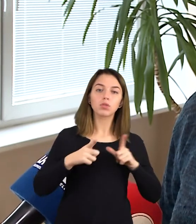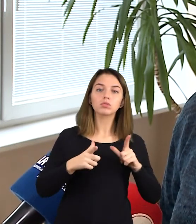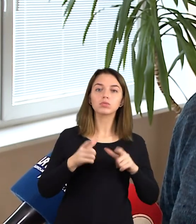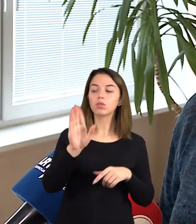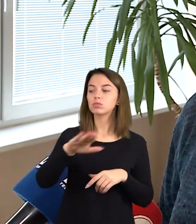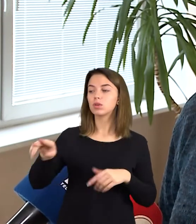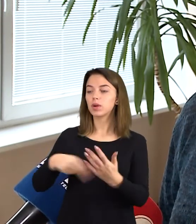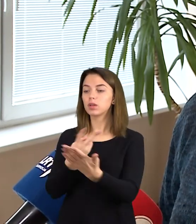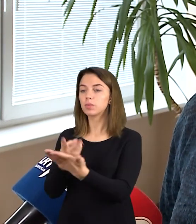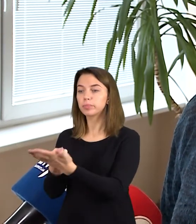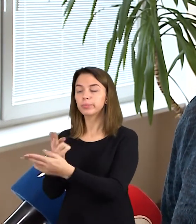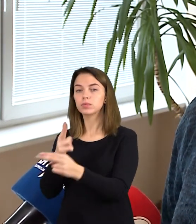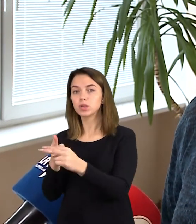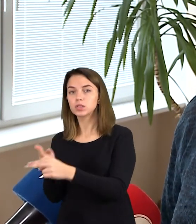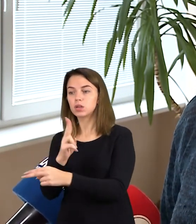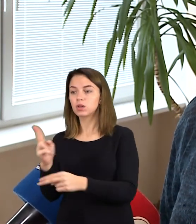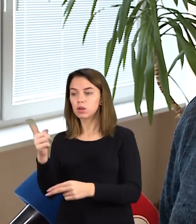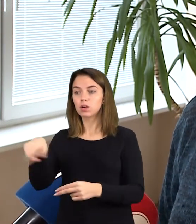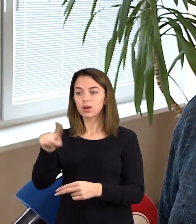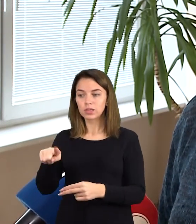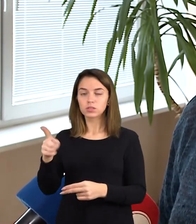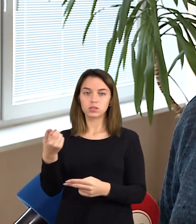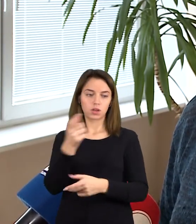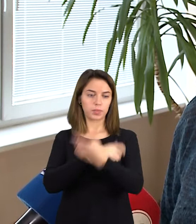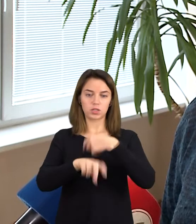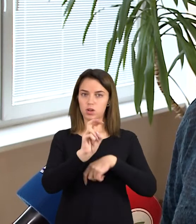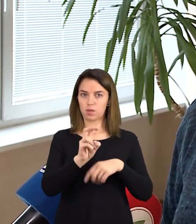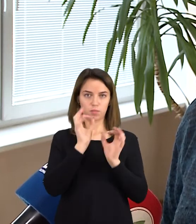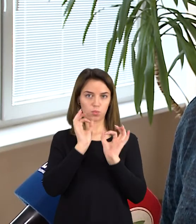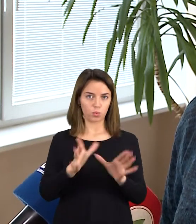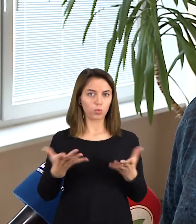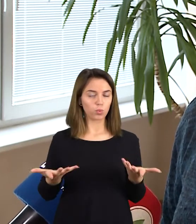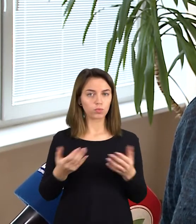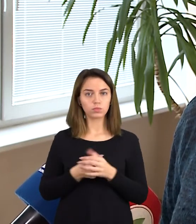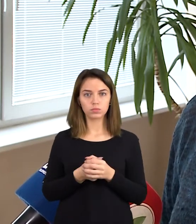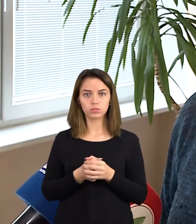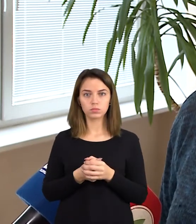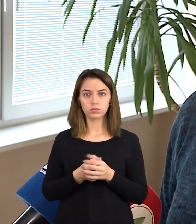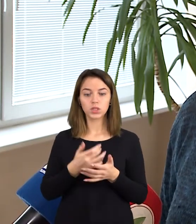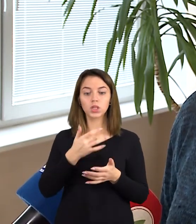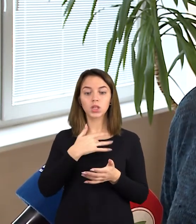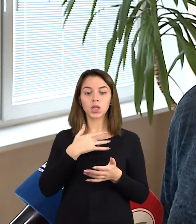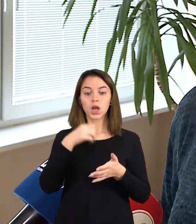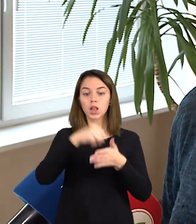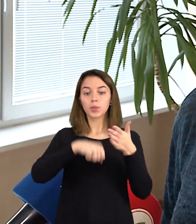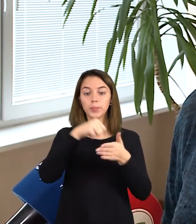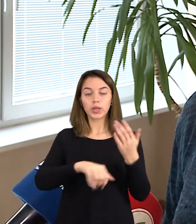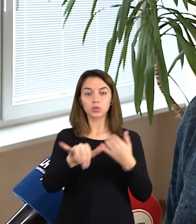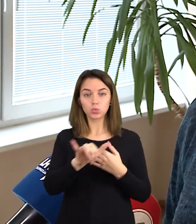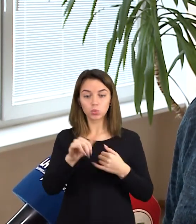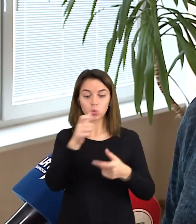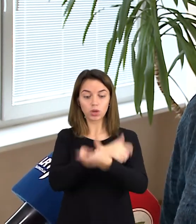atostogų metas. Dauguma tų vaikų susirgo praktiškai tie, kurie nelankė darželio. Tai gali